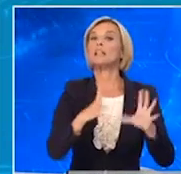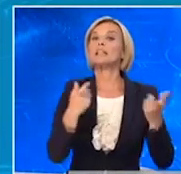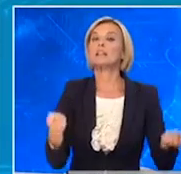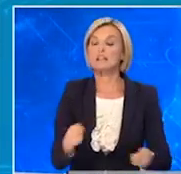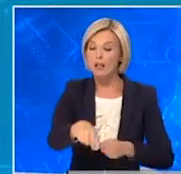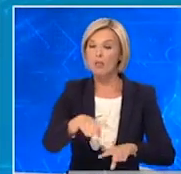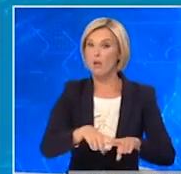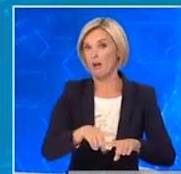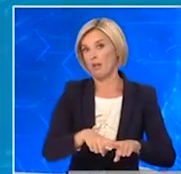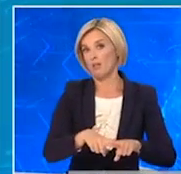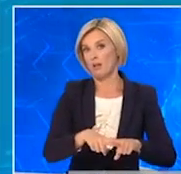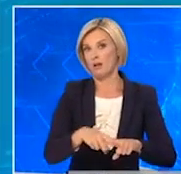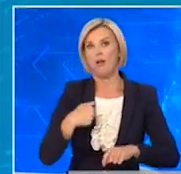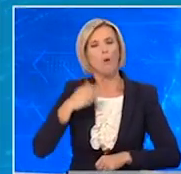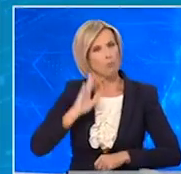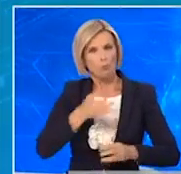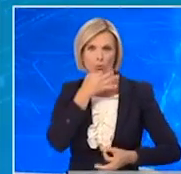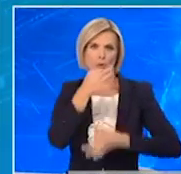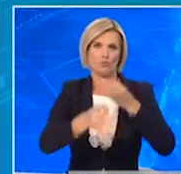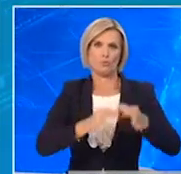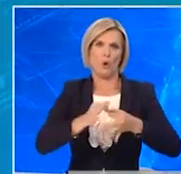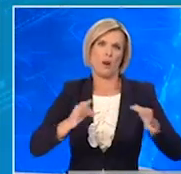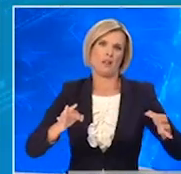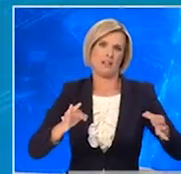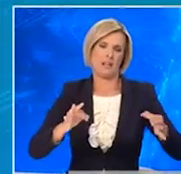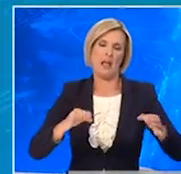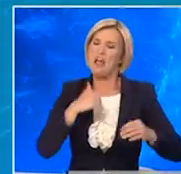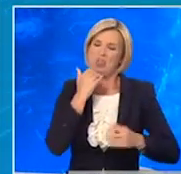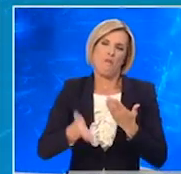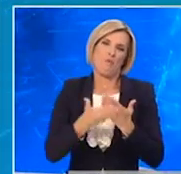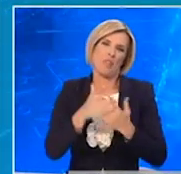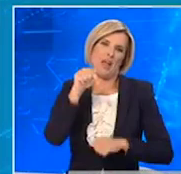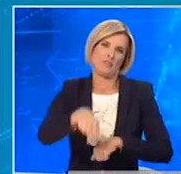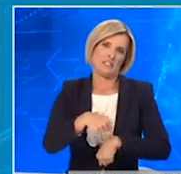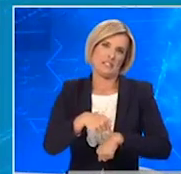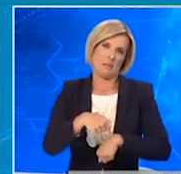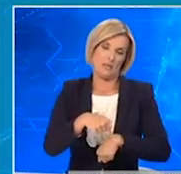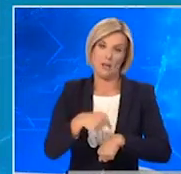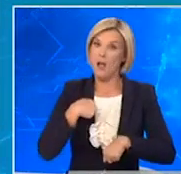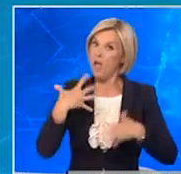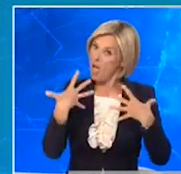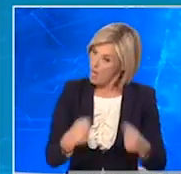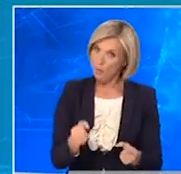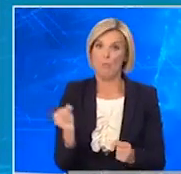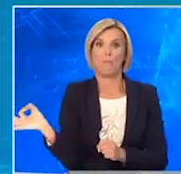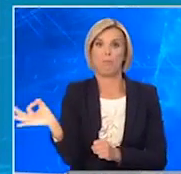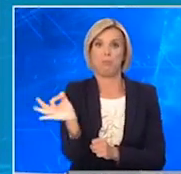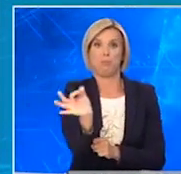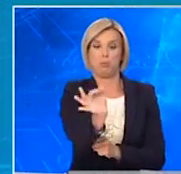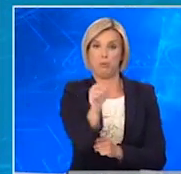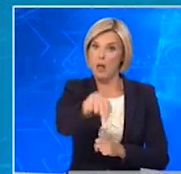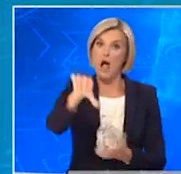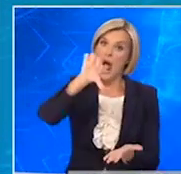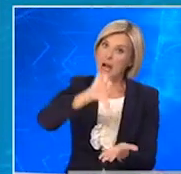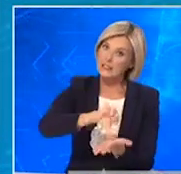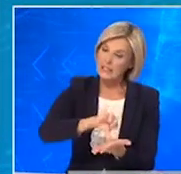Θα μπορούσα αναλυτικά να αναφερθώ, αλλά αυτό δεν νομίζω ότι βοηθάει στη φάση αυτή. Το ότι έχουμε κρούσματα στην Αττική και